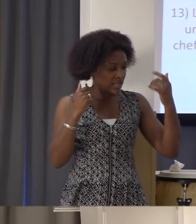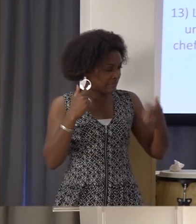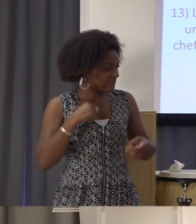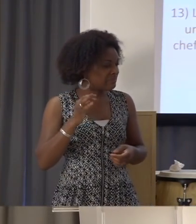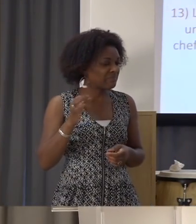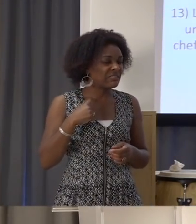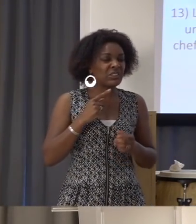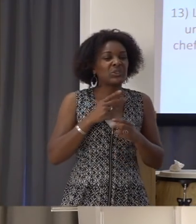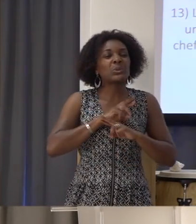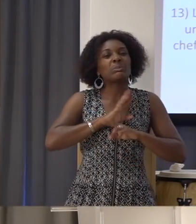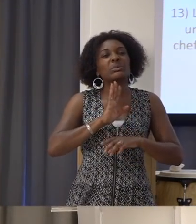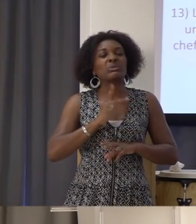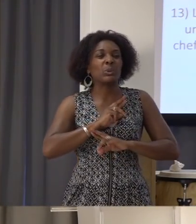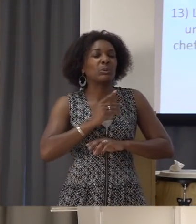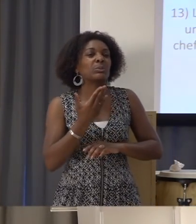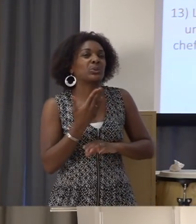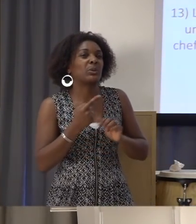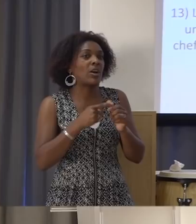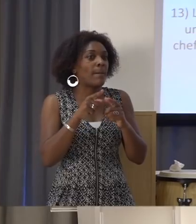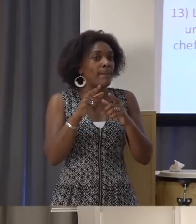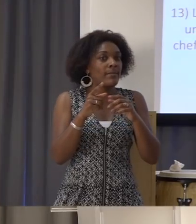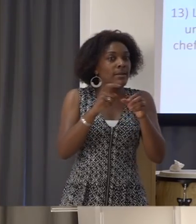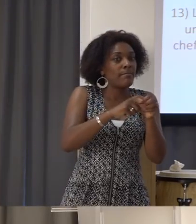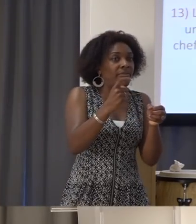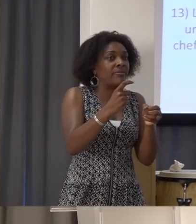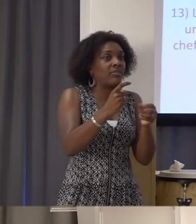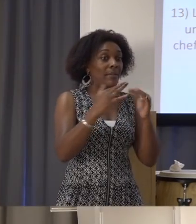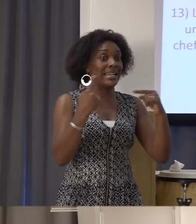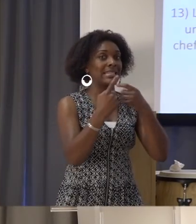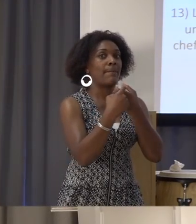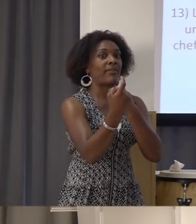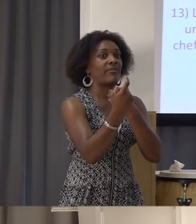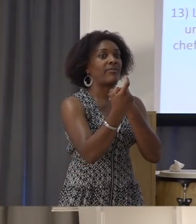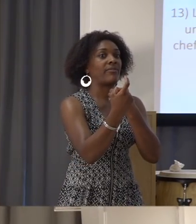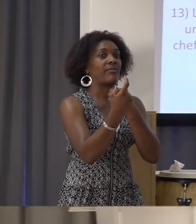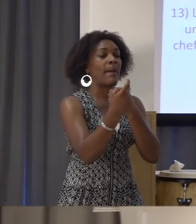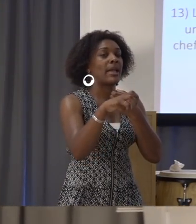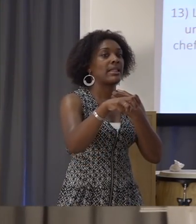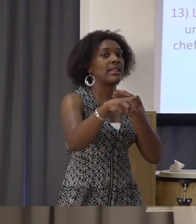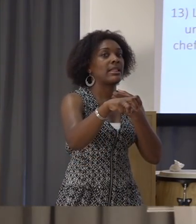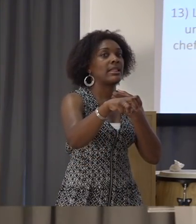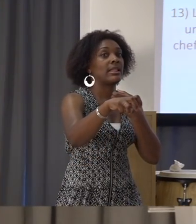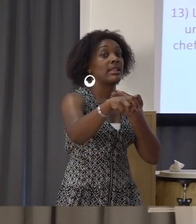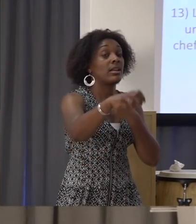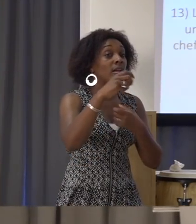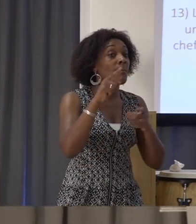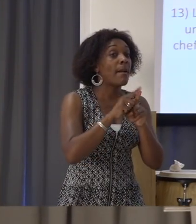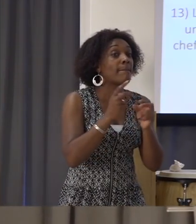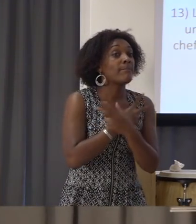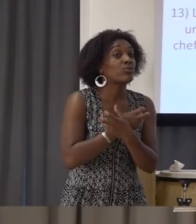milieu de la bergerie. Et derrière l'enclos de la bergerie, il y a les loups qui vous